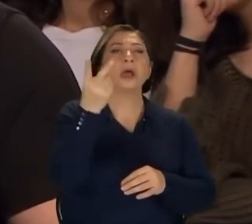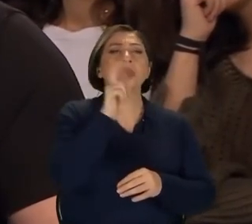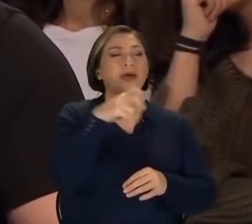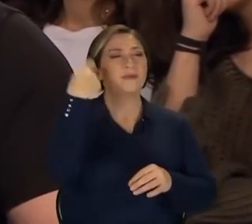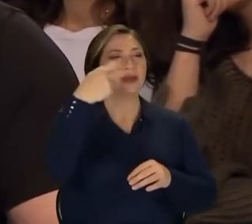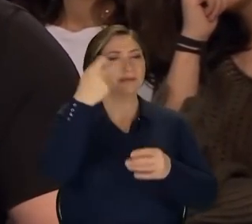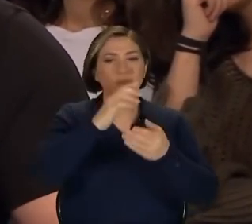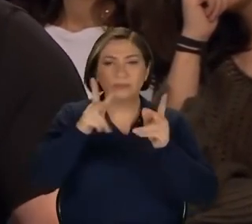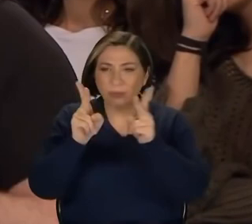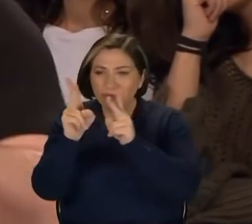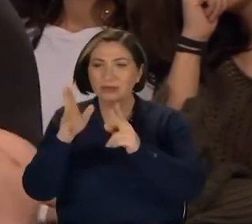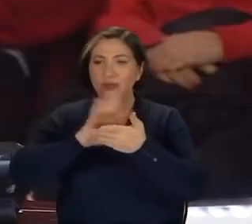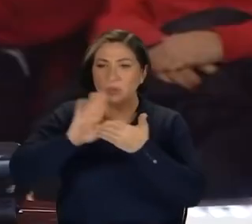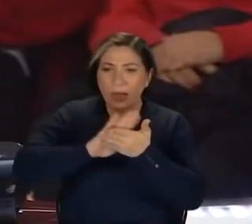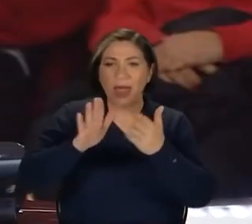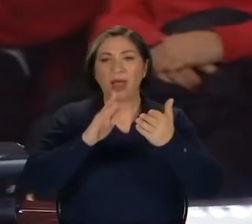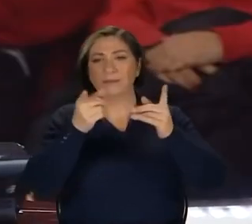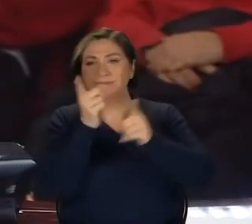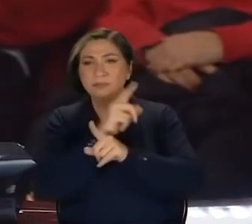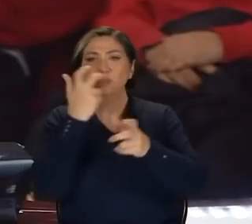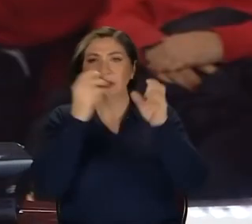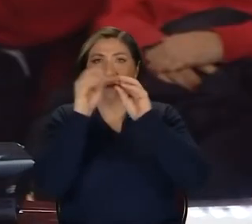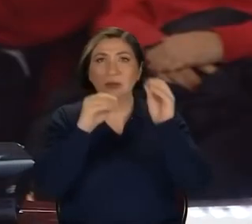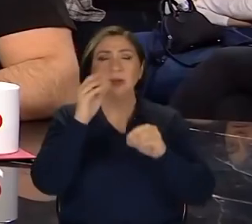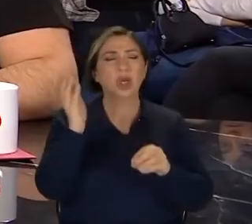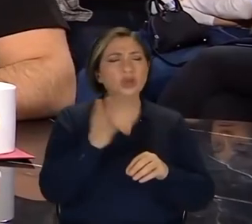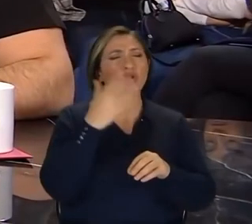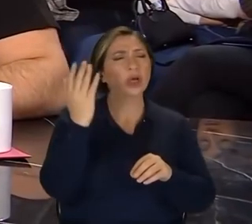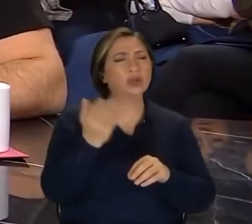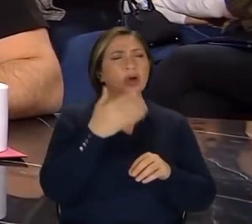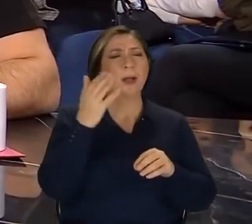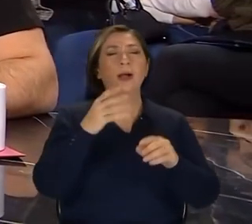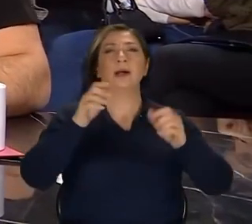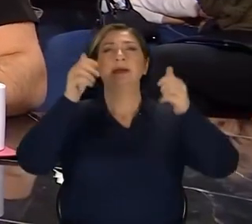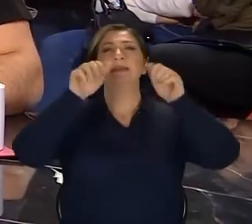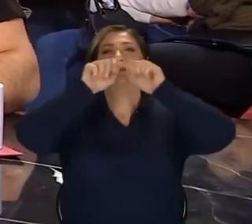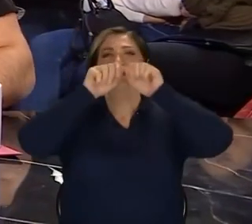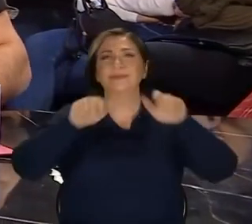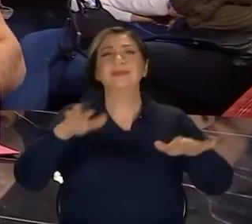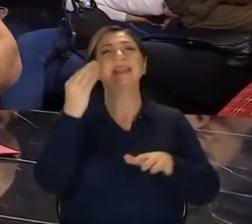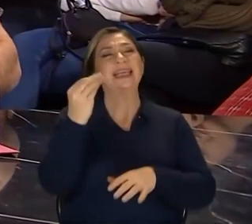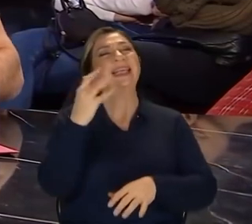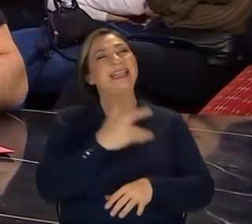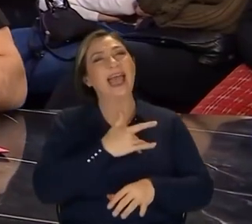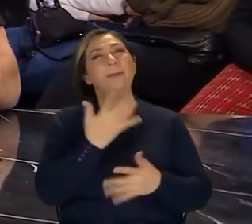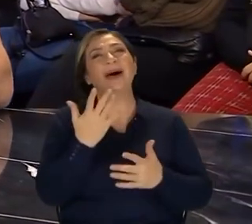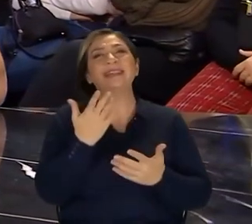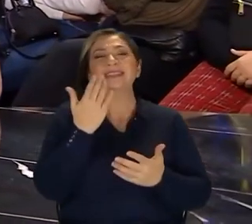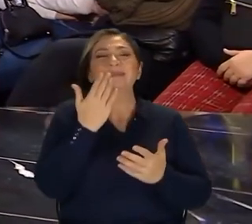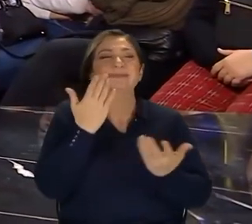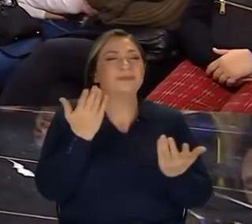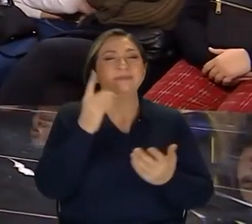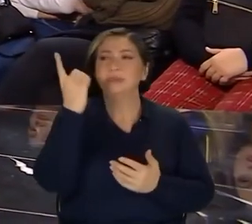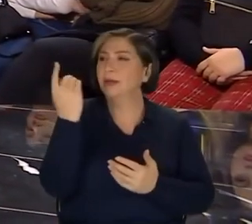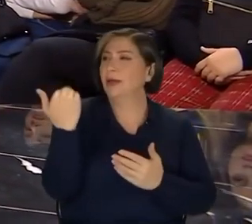film cilalanırken, montajı, müziği falan. Evre geçiyor geçiyor perdedeyken iyi niyetli ama tabii safça bir şey.